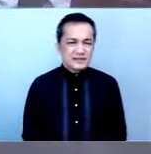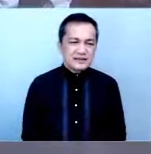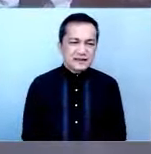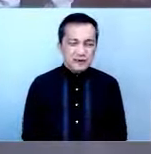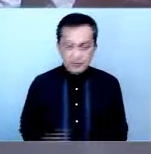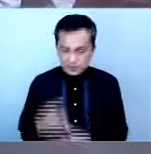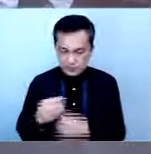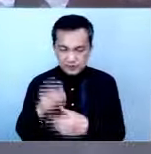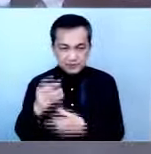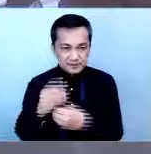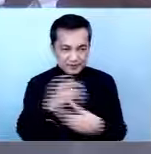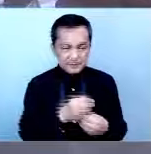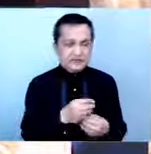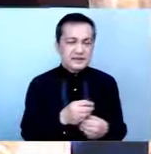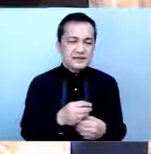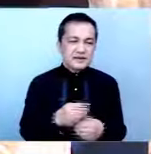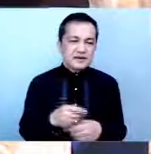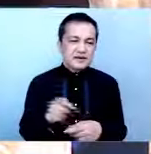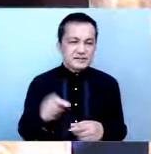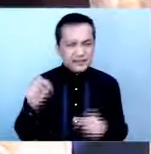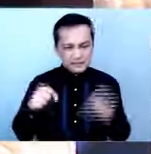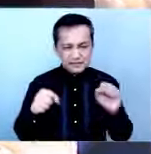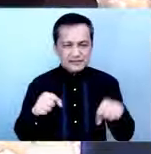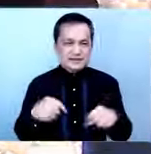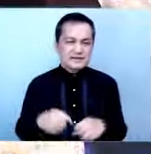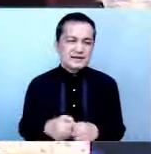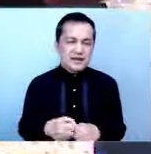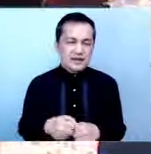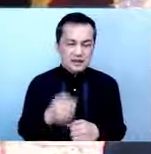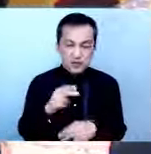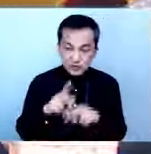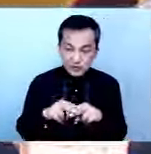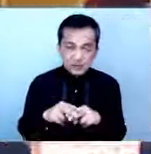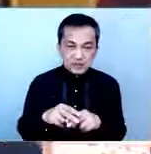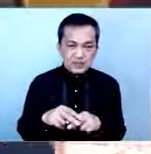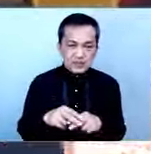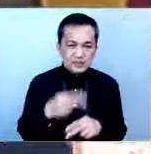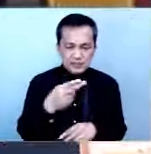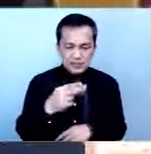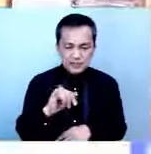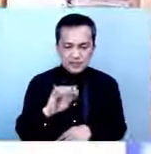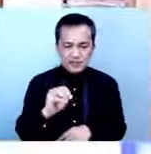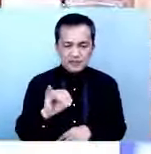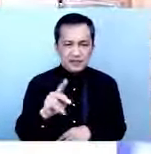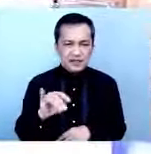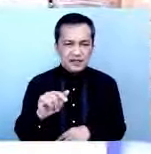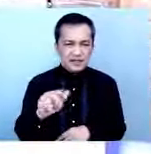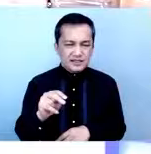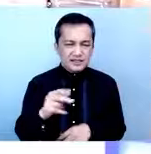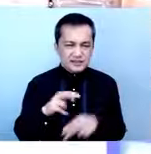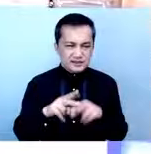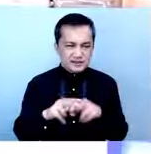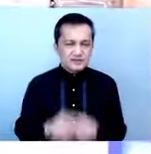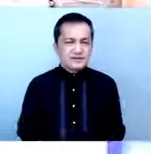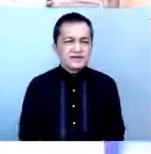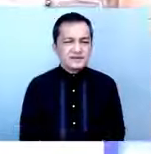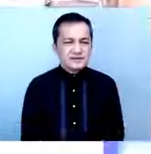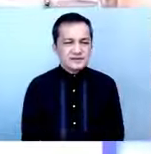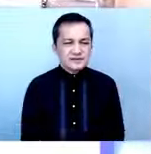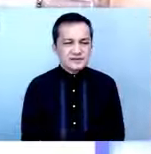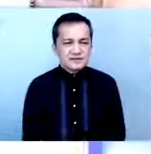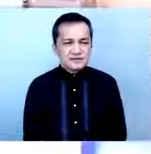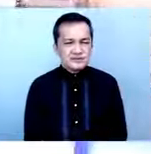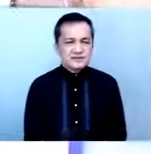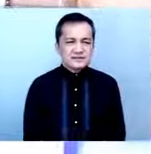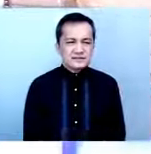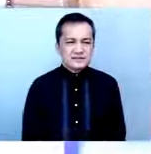basic. Tapos, yes, maglagay na lang, wow, kayo na. Wow! Fruit cup, Himalayan salt. Oy, I like Himalayan salt. I love Himalayan salt. Yeah, so, mag-try nyo. Nakahanahan,